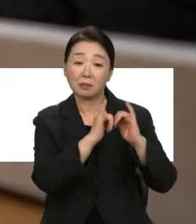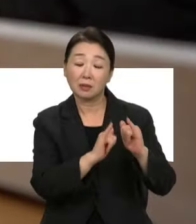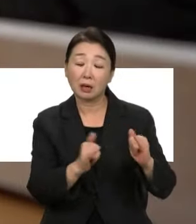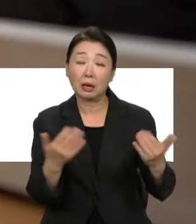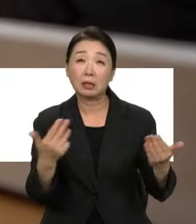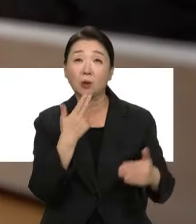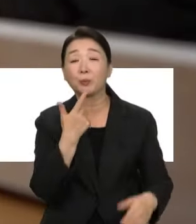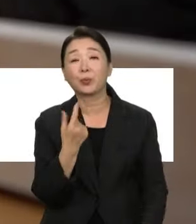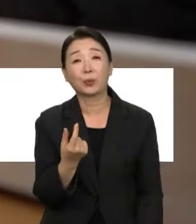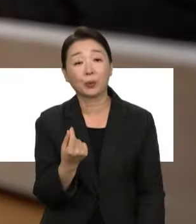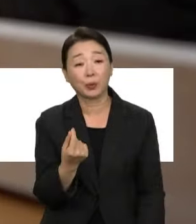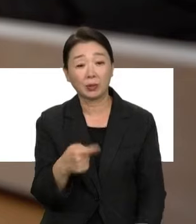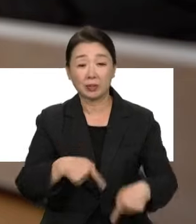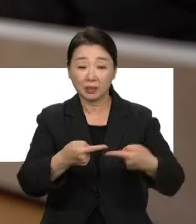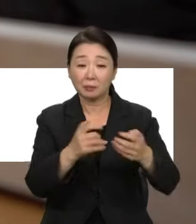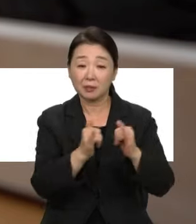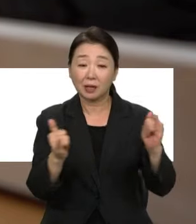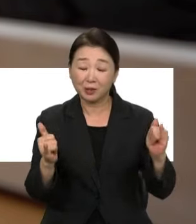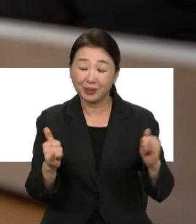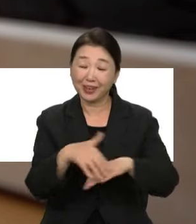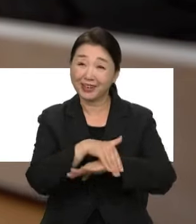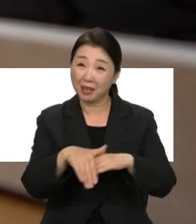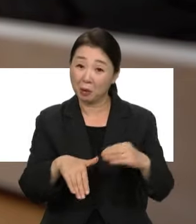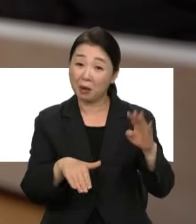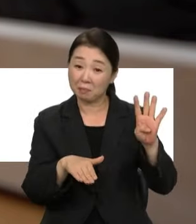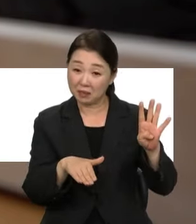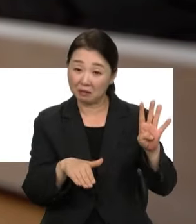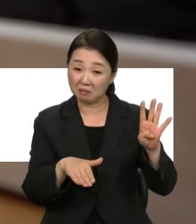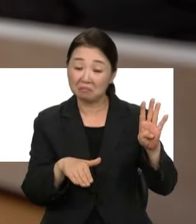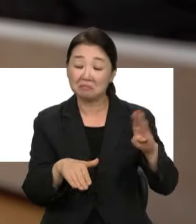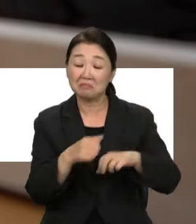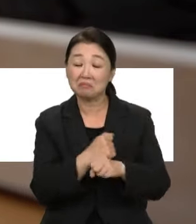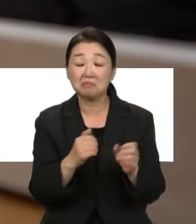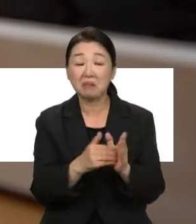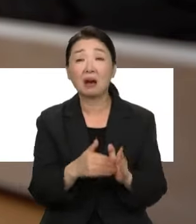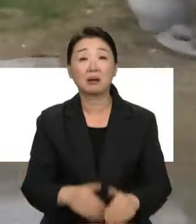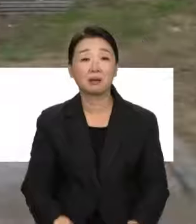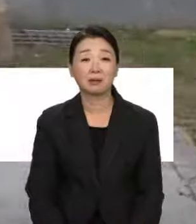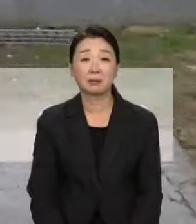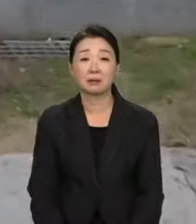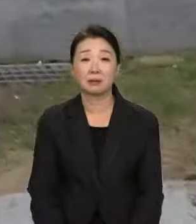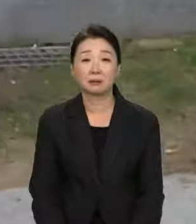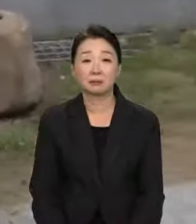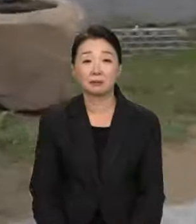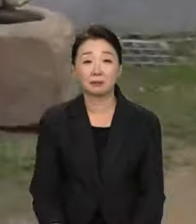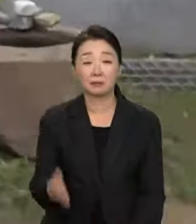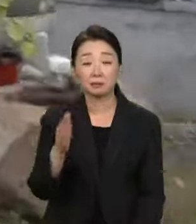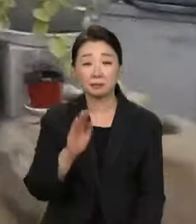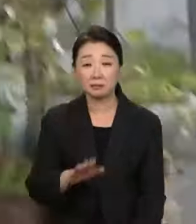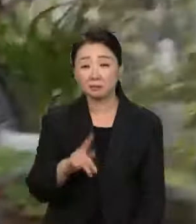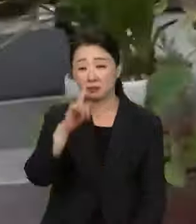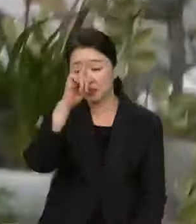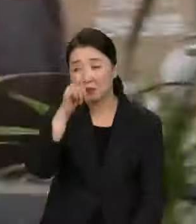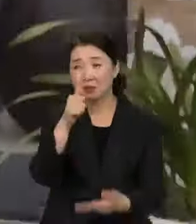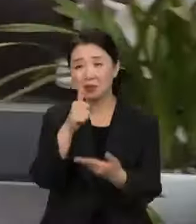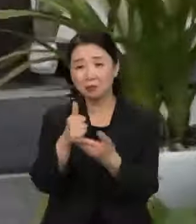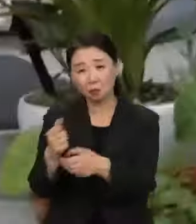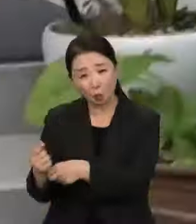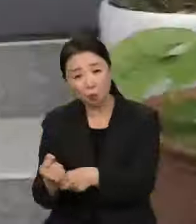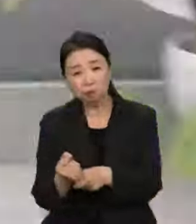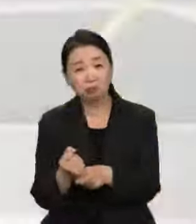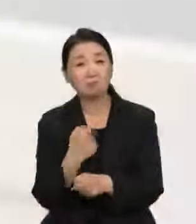없어. 참석자들을 위한 플랜 B 뭐 이런 것들도 저희가 좀 필요하기도 하고. 하지만 스님들도 골프채를